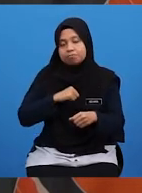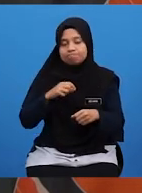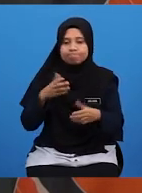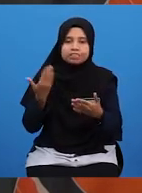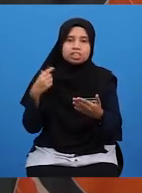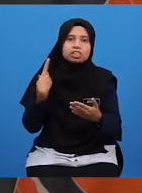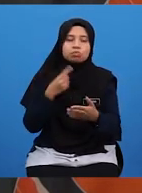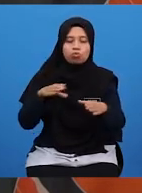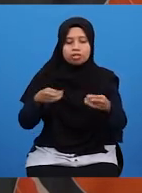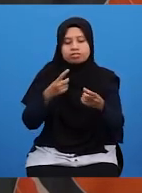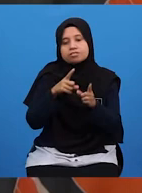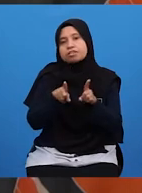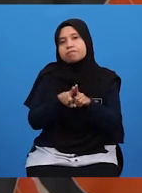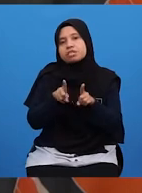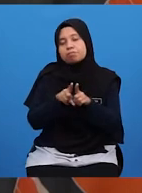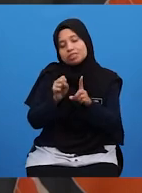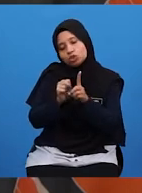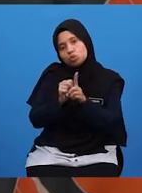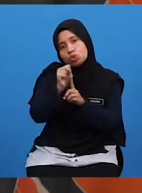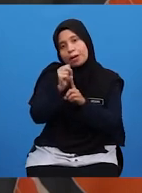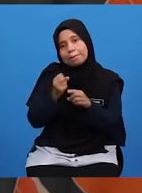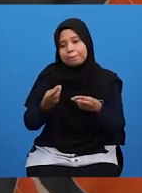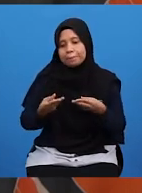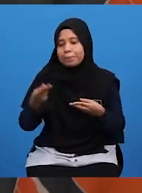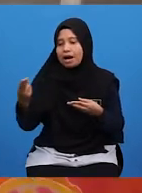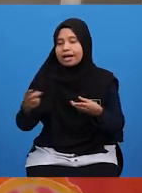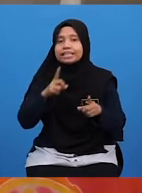pertama iaitu menyukat bahan lilin.